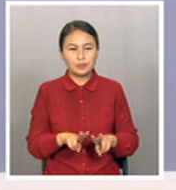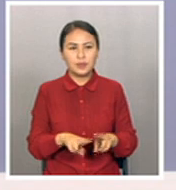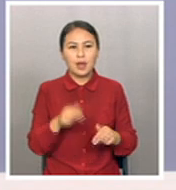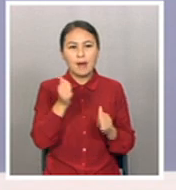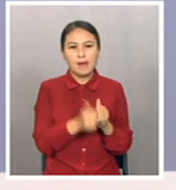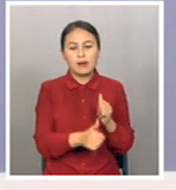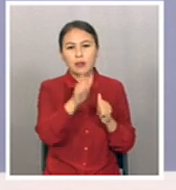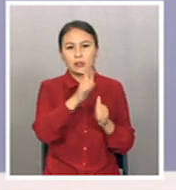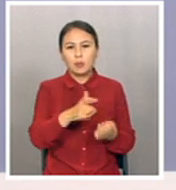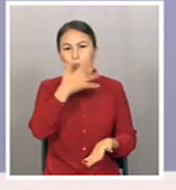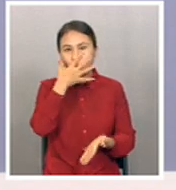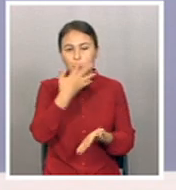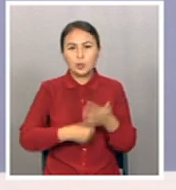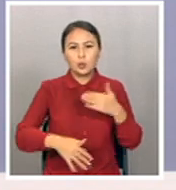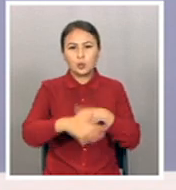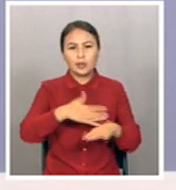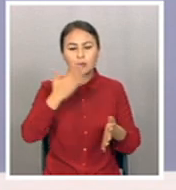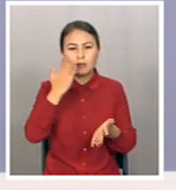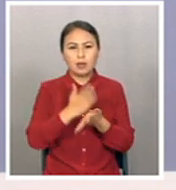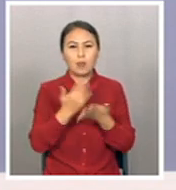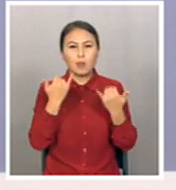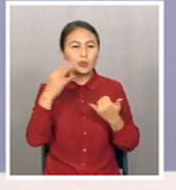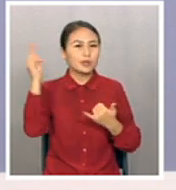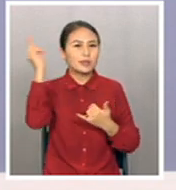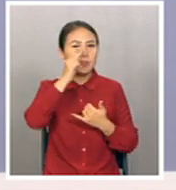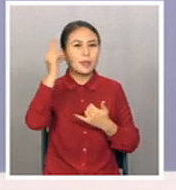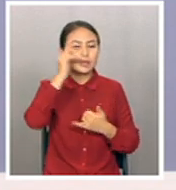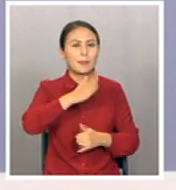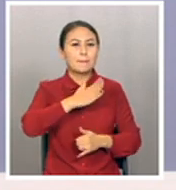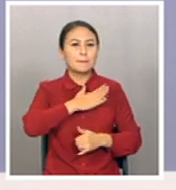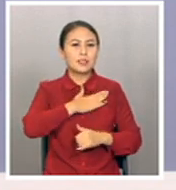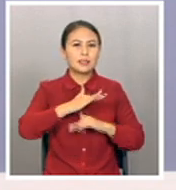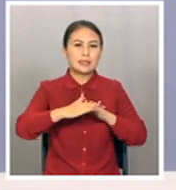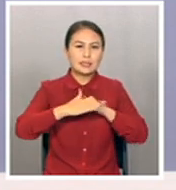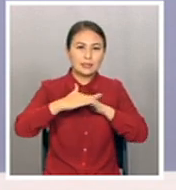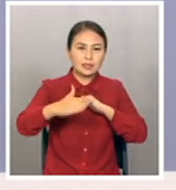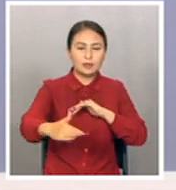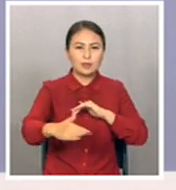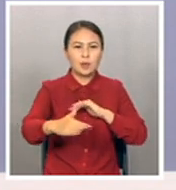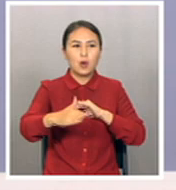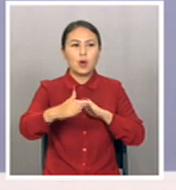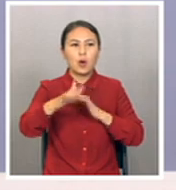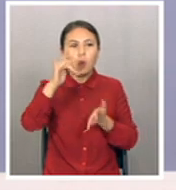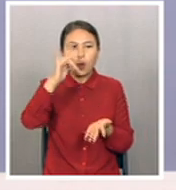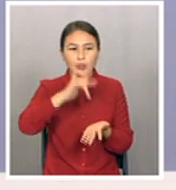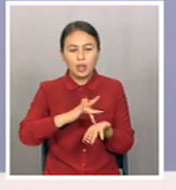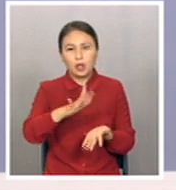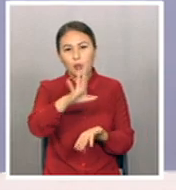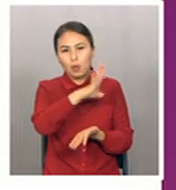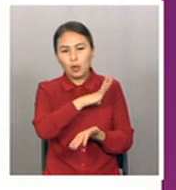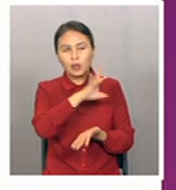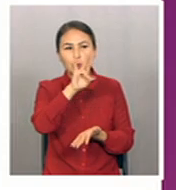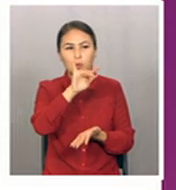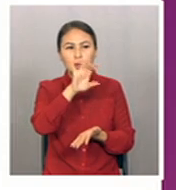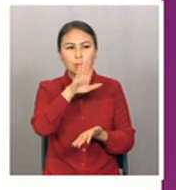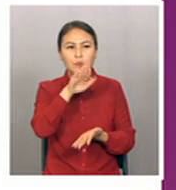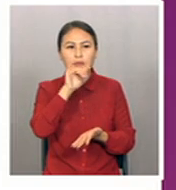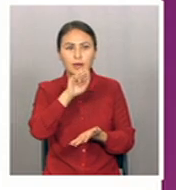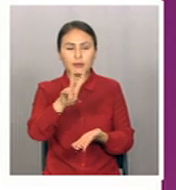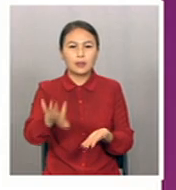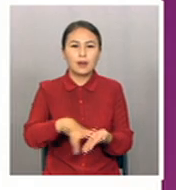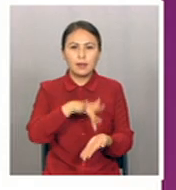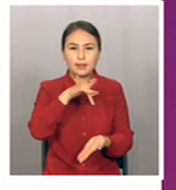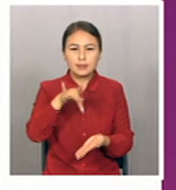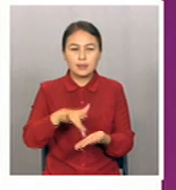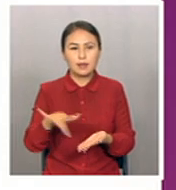адамның өзінің туған өлкесі бар. Бүгінгі сабақта біз еліміздің орталығы болған Нұрсұлтан